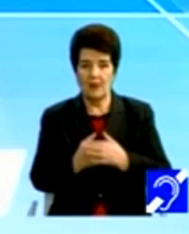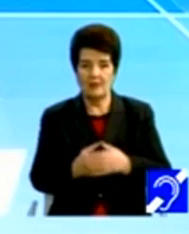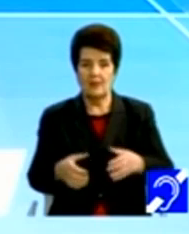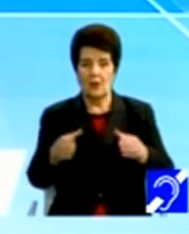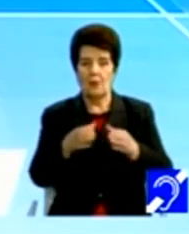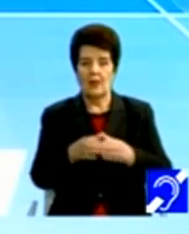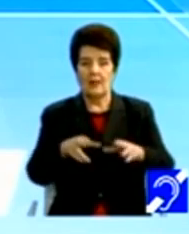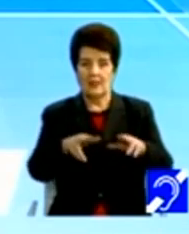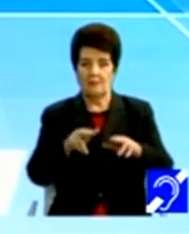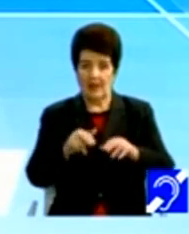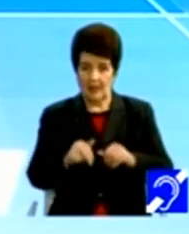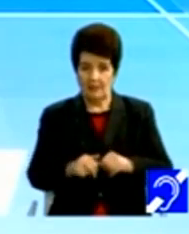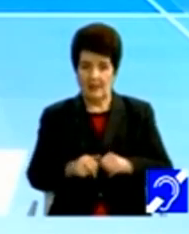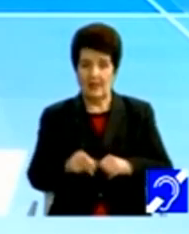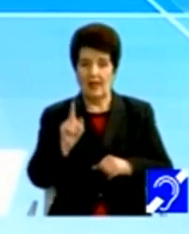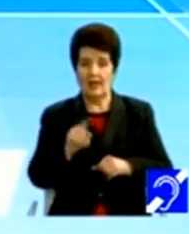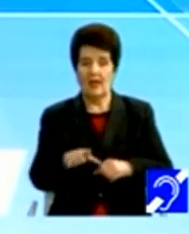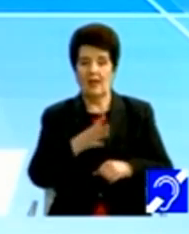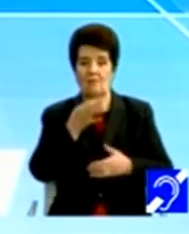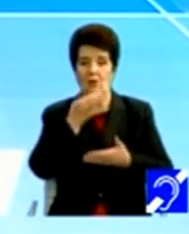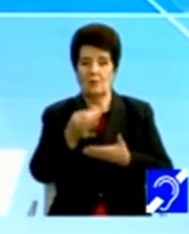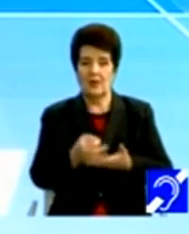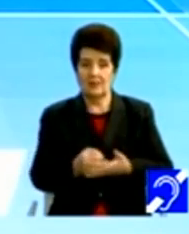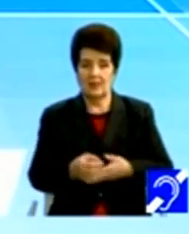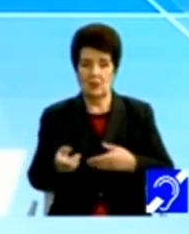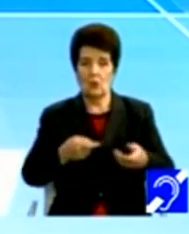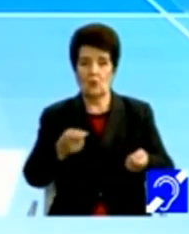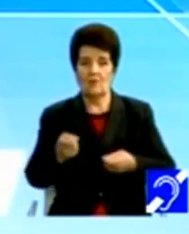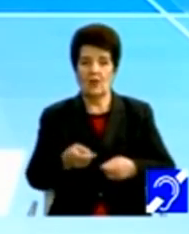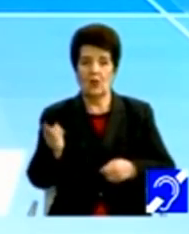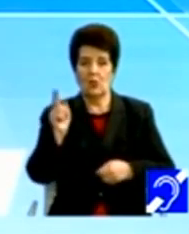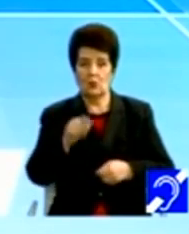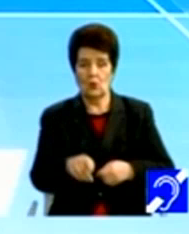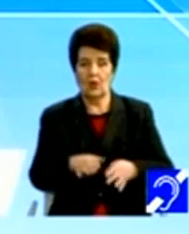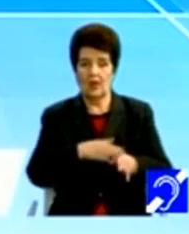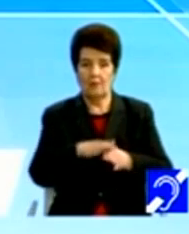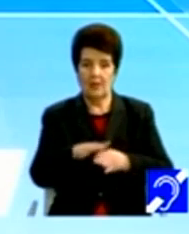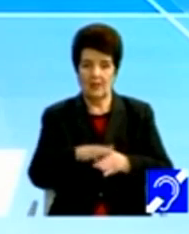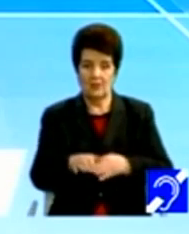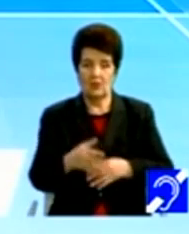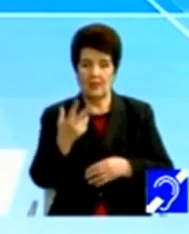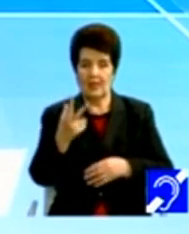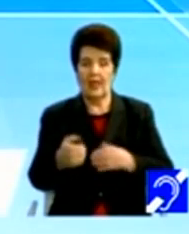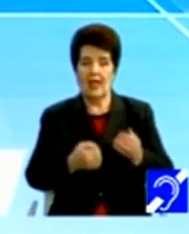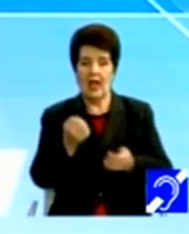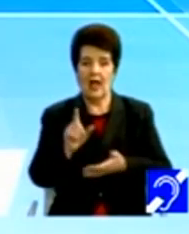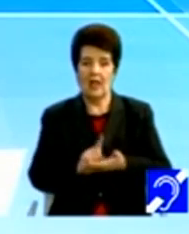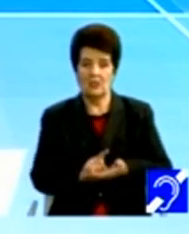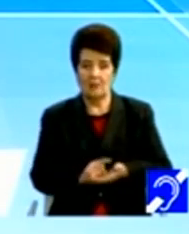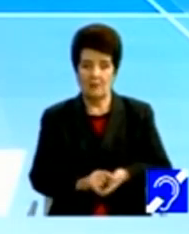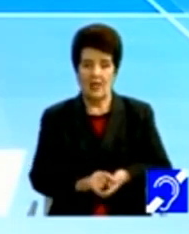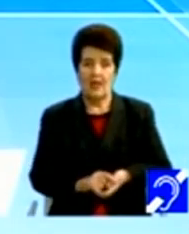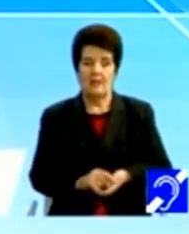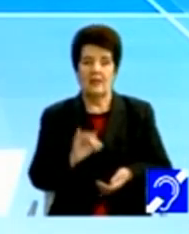partid parlamentar care ne vom asuma actul de guvernare tocmai pentru realizarea celor 3 angajamente.